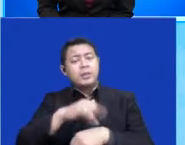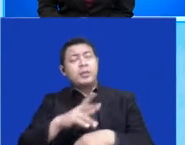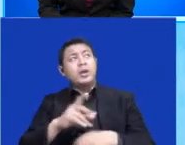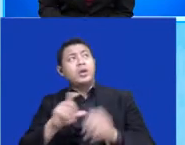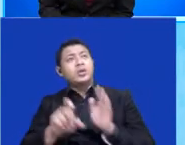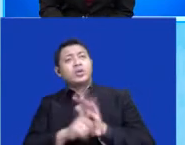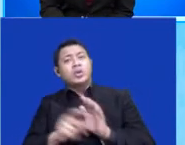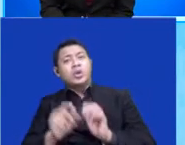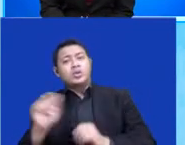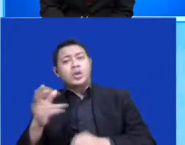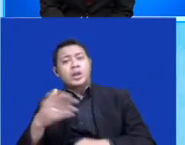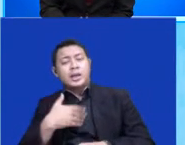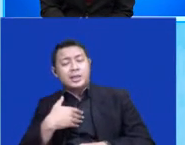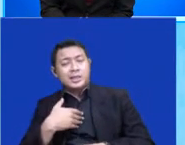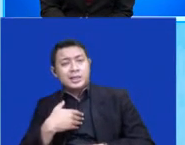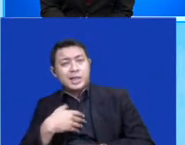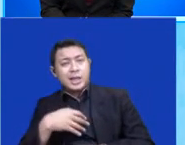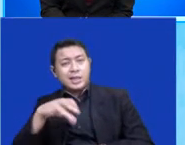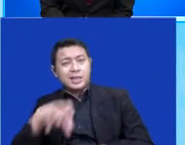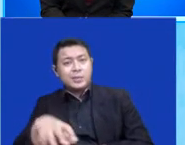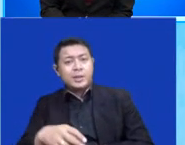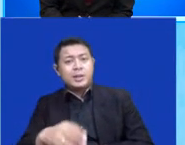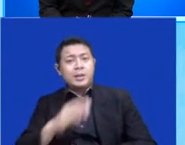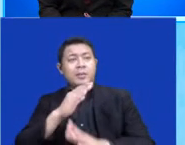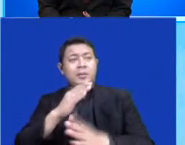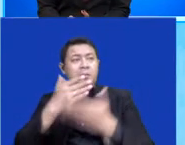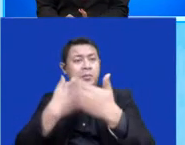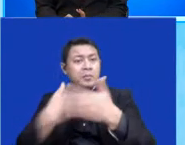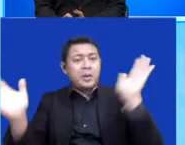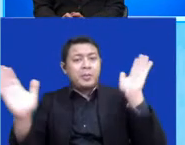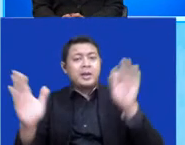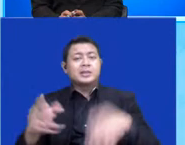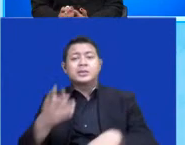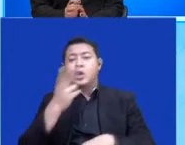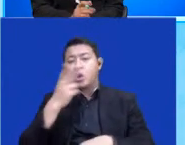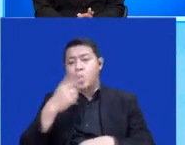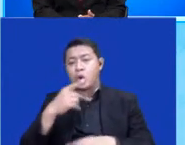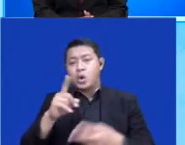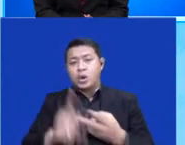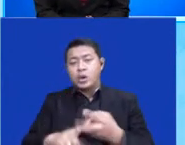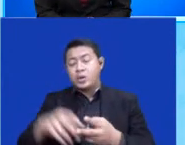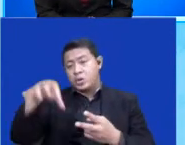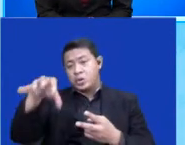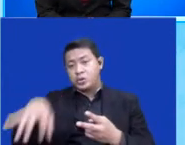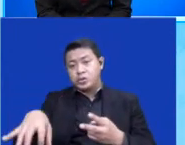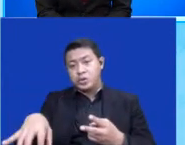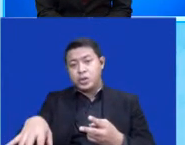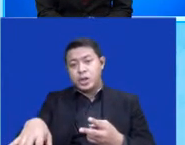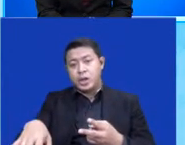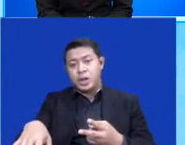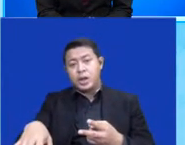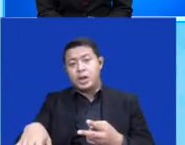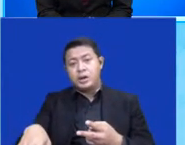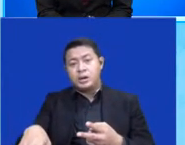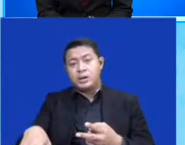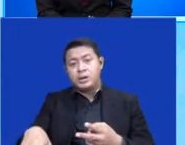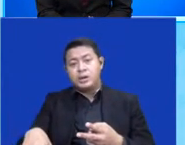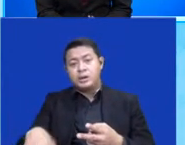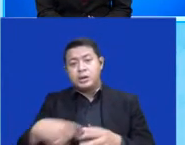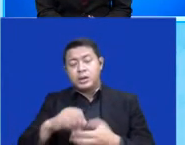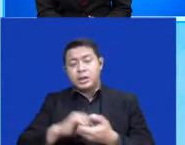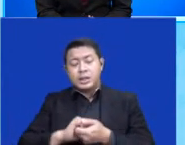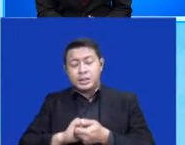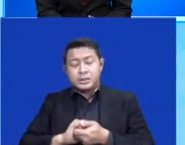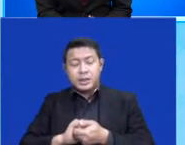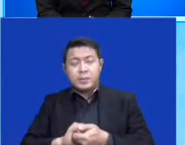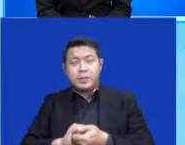adalah area bebas asap rokok. Kemudian membuat zona, misalnya di sekolah nanti bekerja sama dengan stakeholder